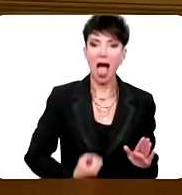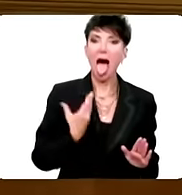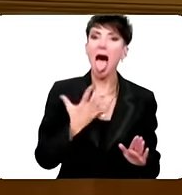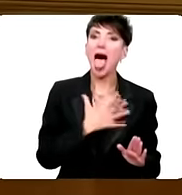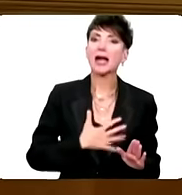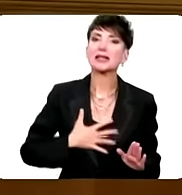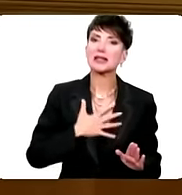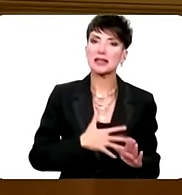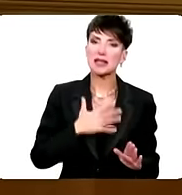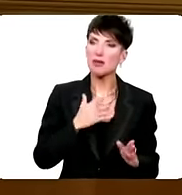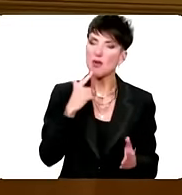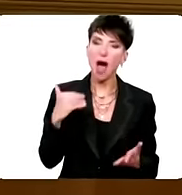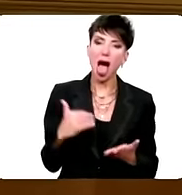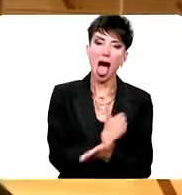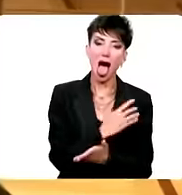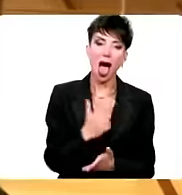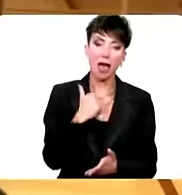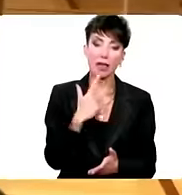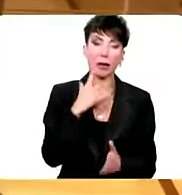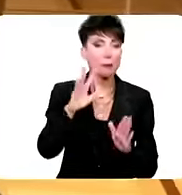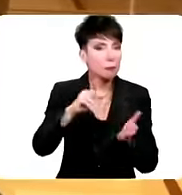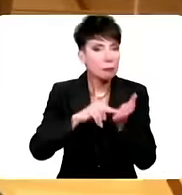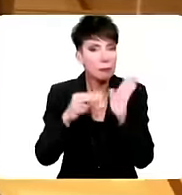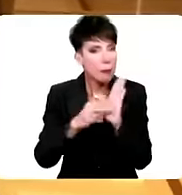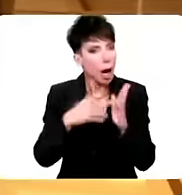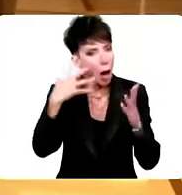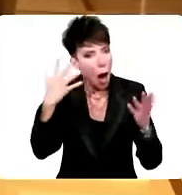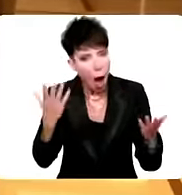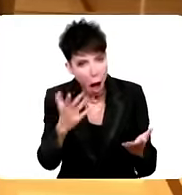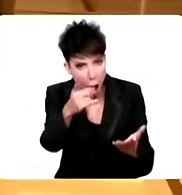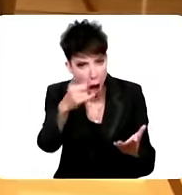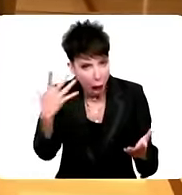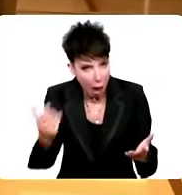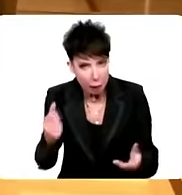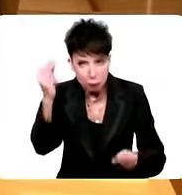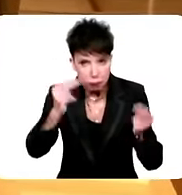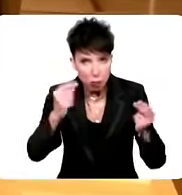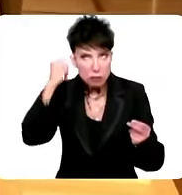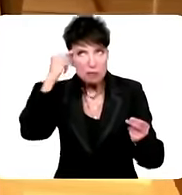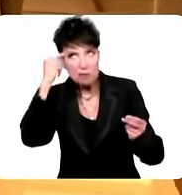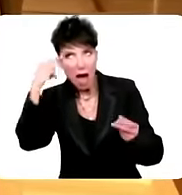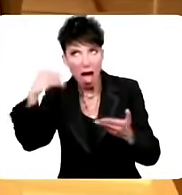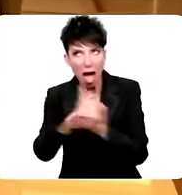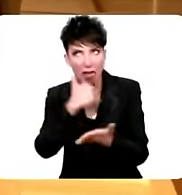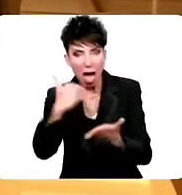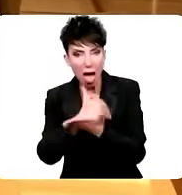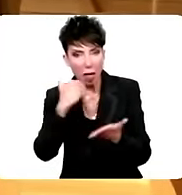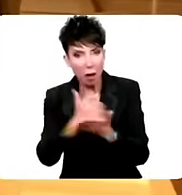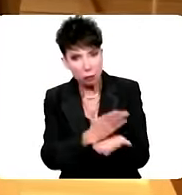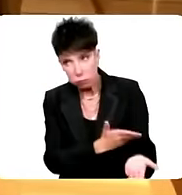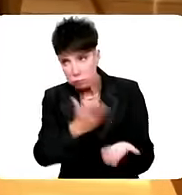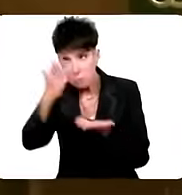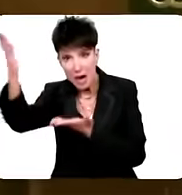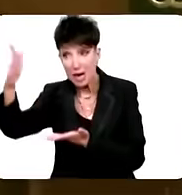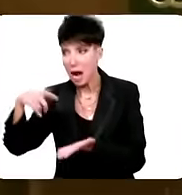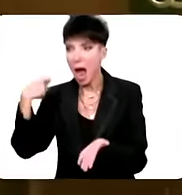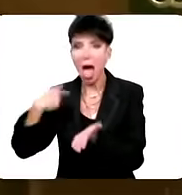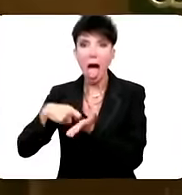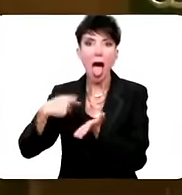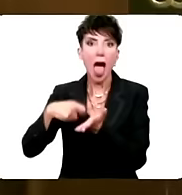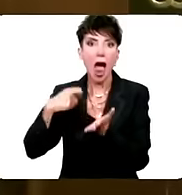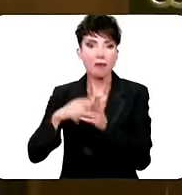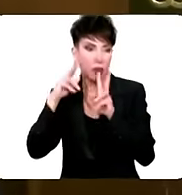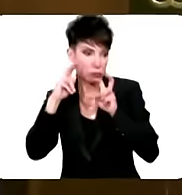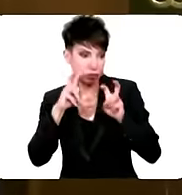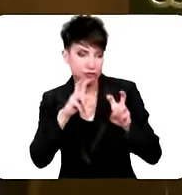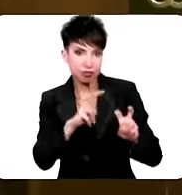Είναι μαχητό όποιος πιστεύει ότι αδικείται. Πρέπει να προσφύγει και να δικαιωθεί. Και θα δικαιωθεί, αν πραγματικά. Τρέψαμε εδώ βεβαίως ότι έτσι